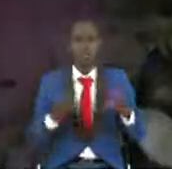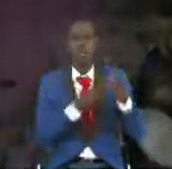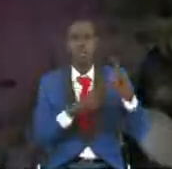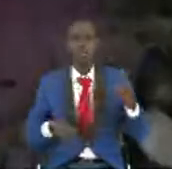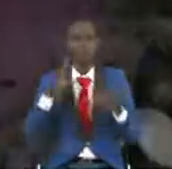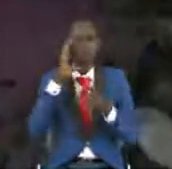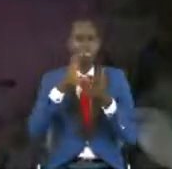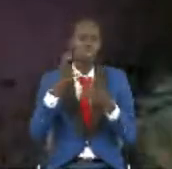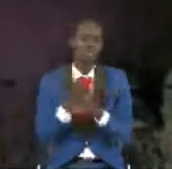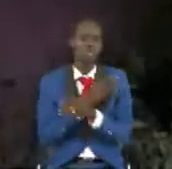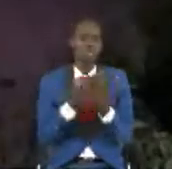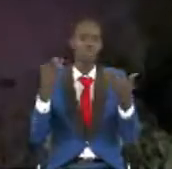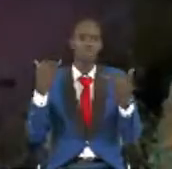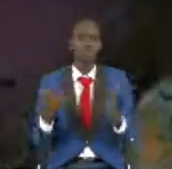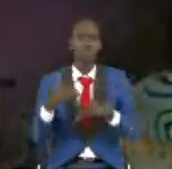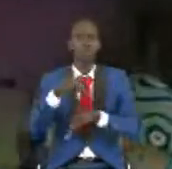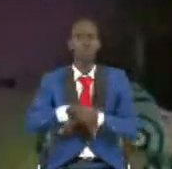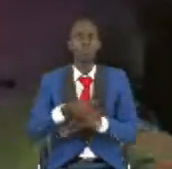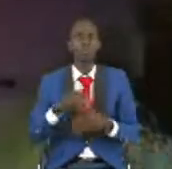cela.